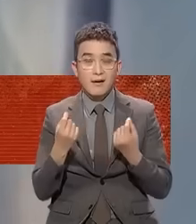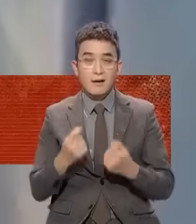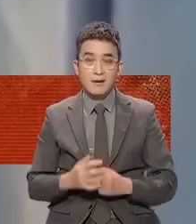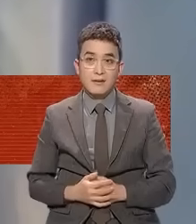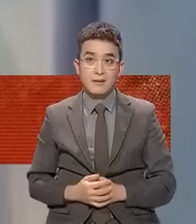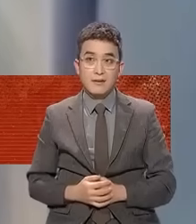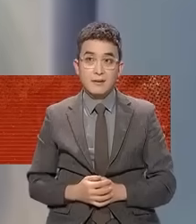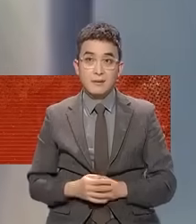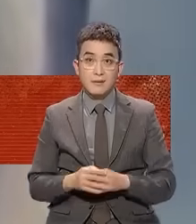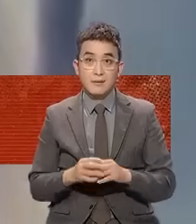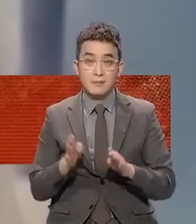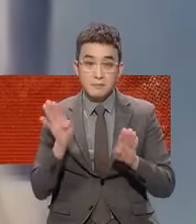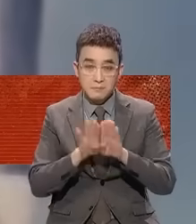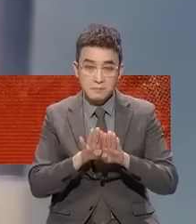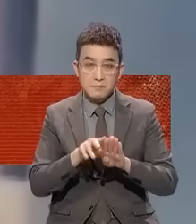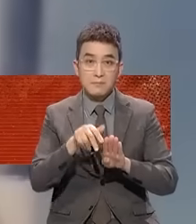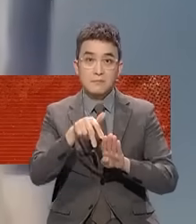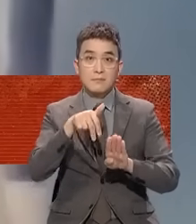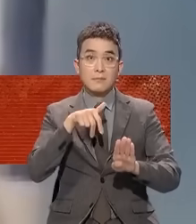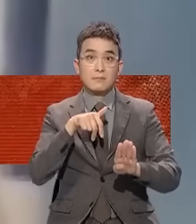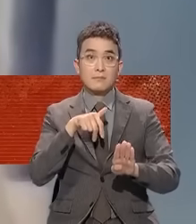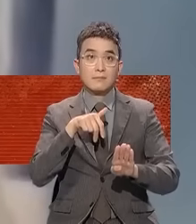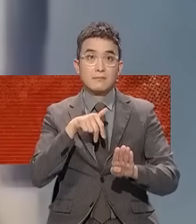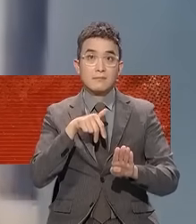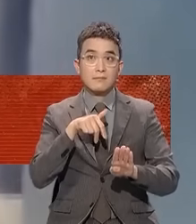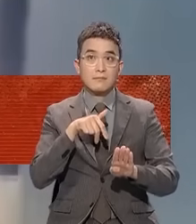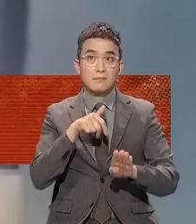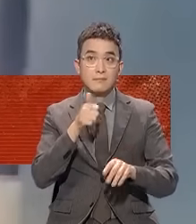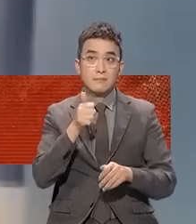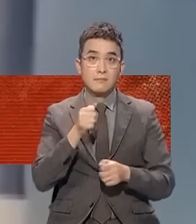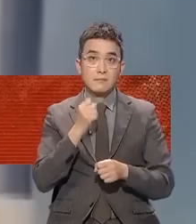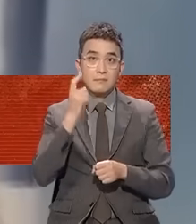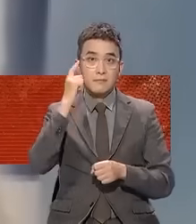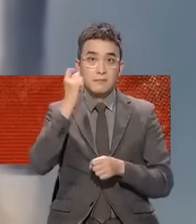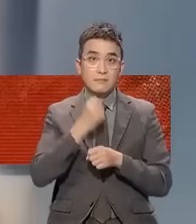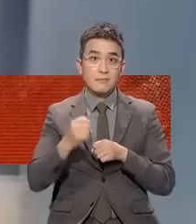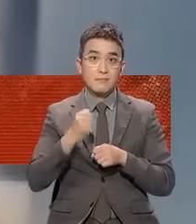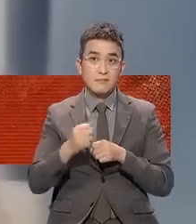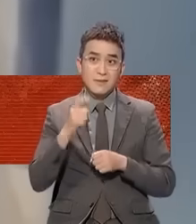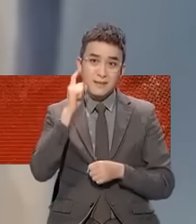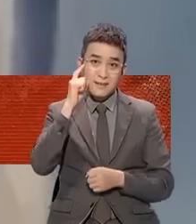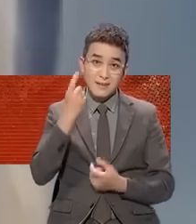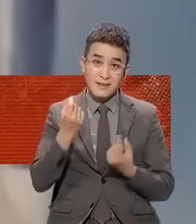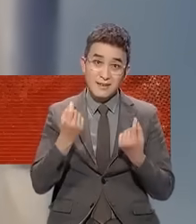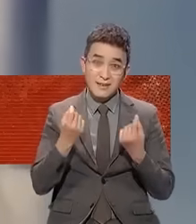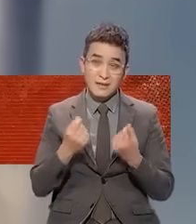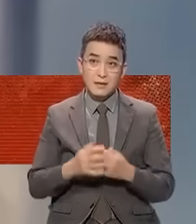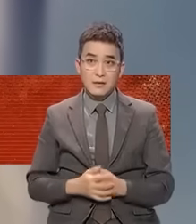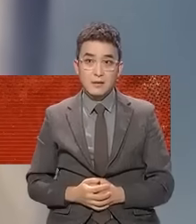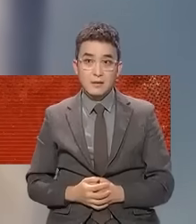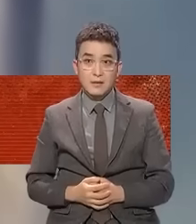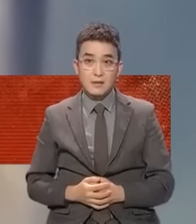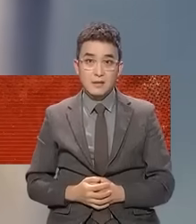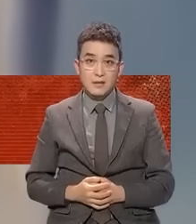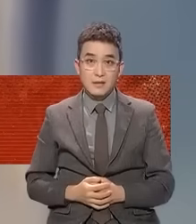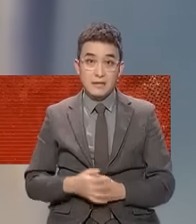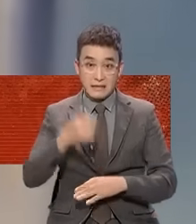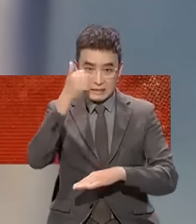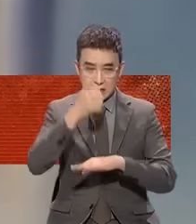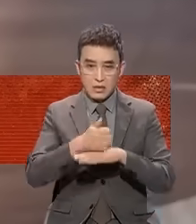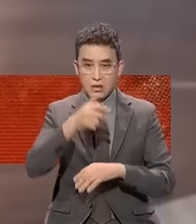그리고 나와서는 본인도 좀 이거 뭐야 하면서 약간 좀 그렇죠. 멈칫하고 있어요. 자, 이게 결국 경찰까지